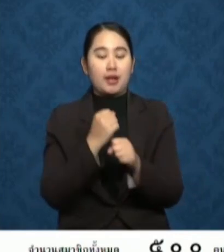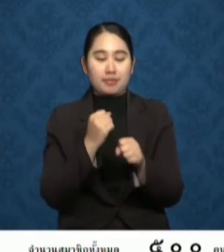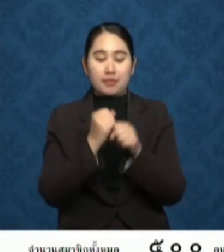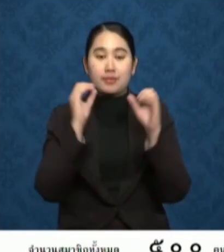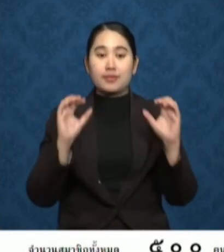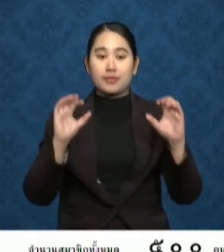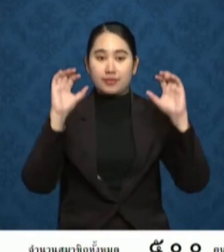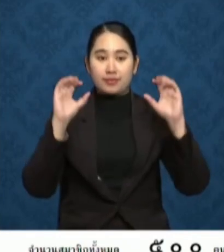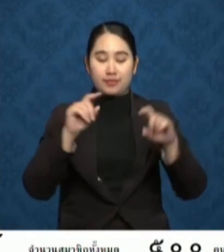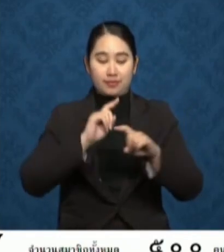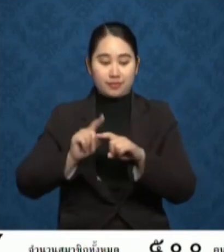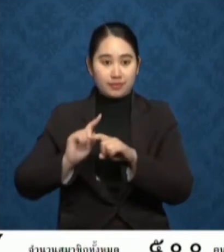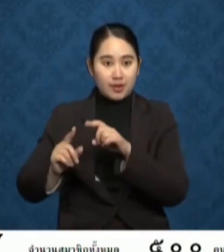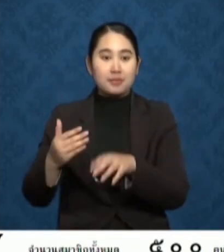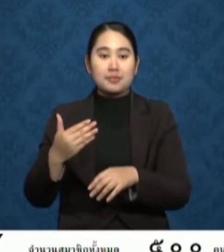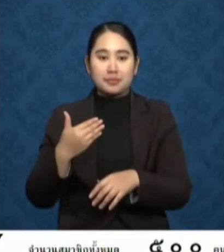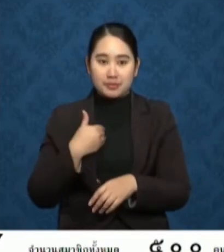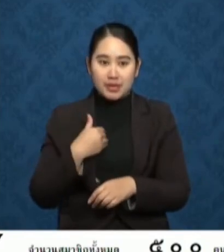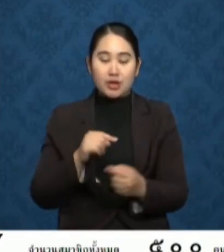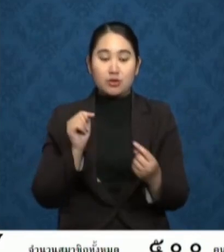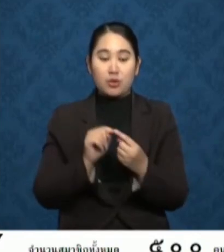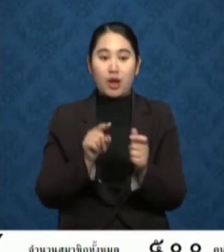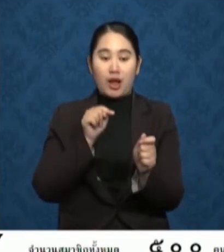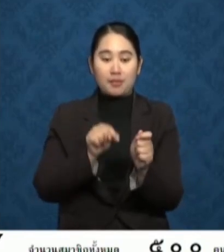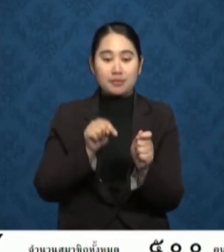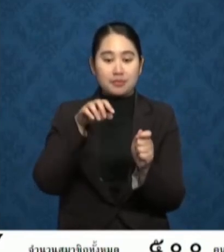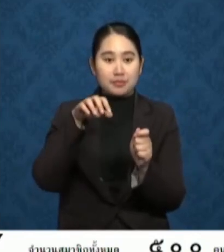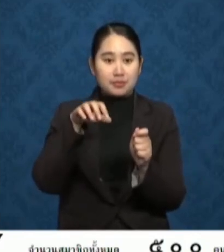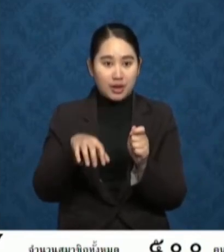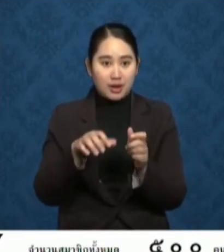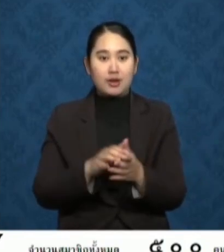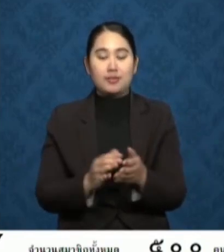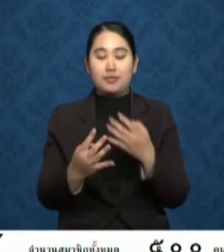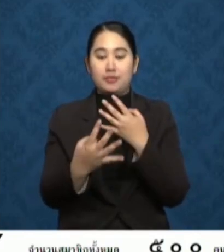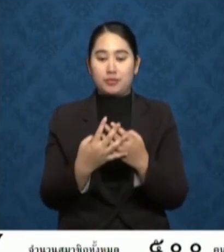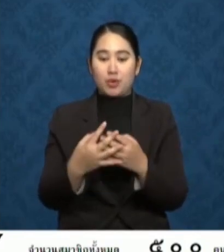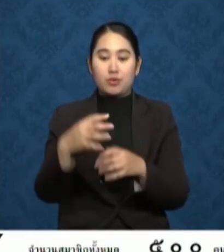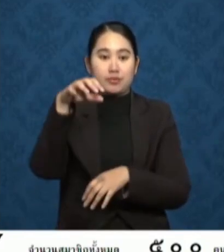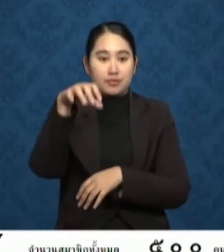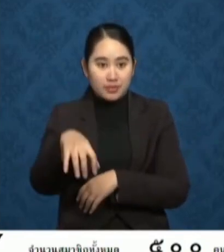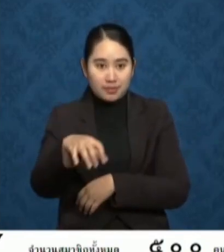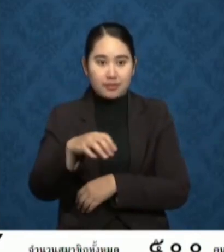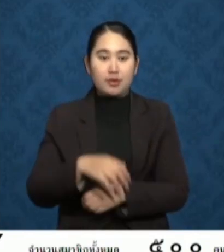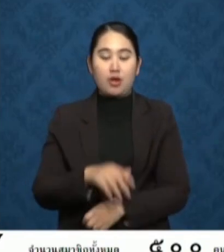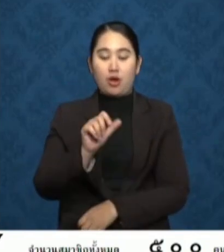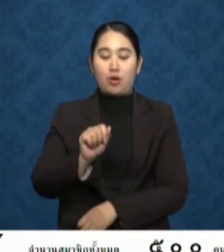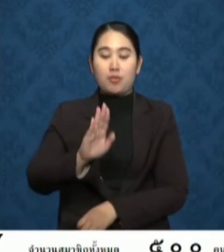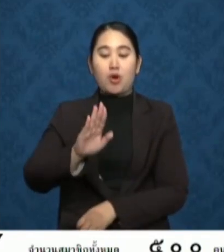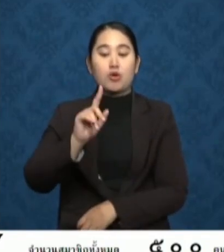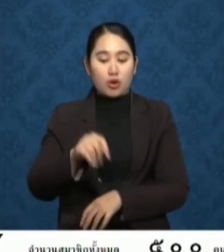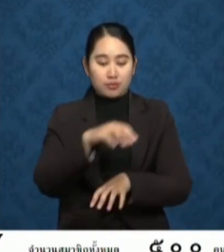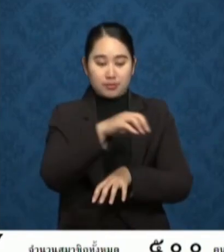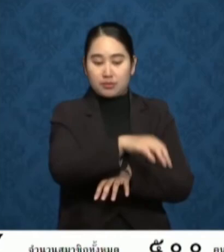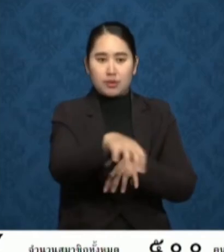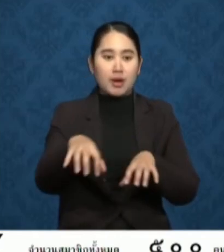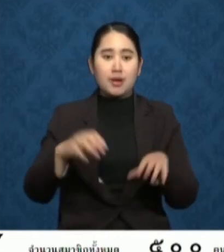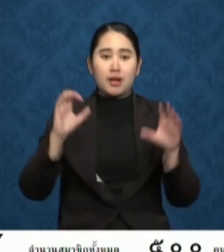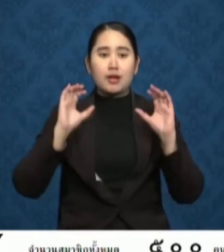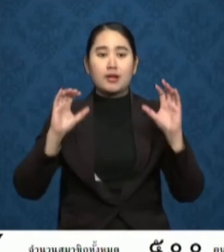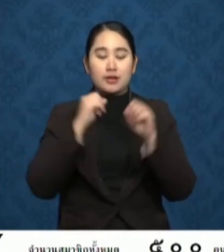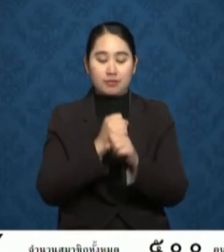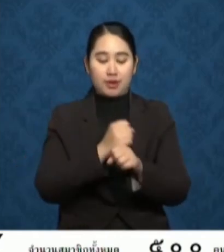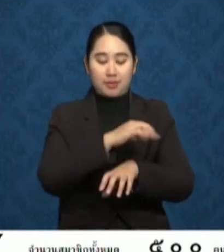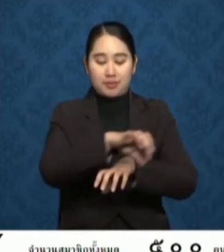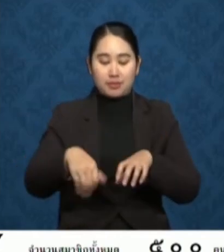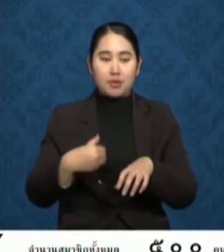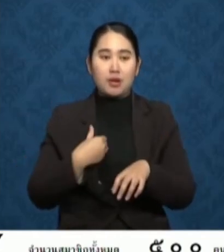ารตั้งๆ ในพ้นที่ไม่ว่าจะเป็นที่ว่าการอัเพริพรเหลอนจำกลางนาคอนสีธรราช องคการบริหารส่วตำมลนาพรุจึขอนุญ